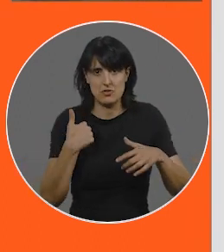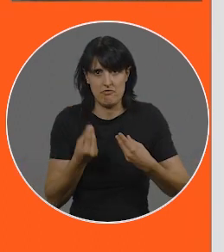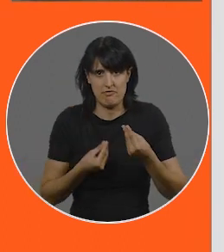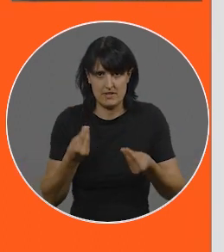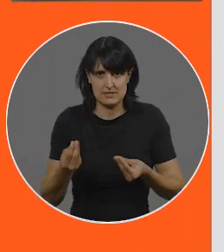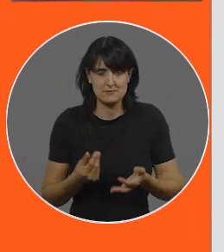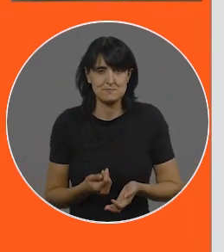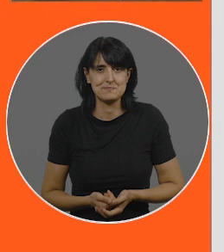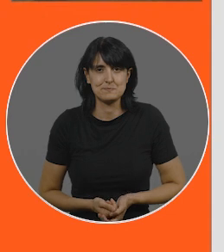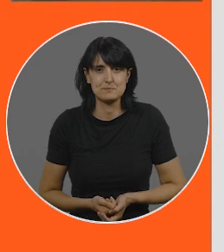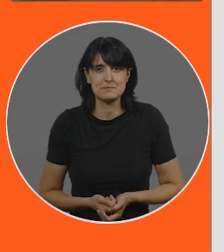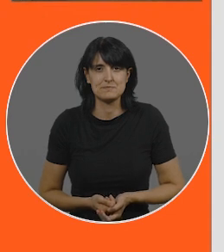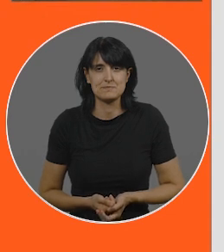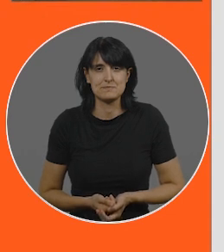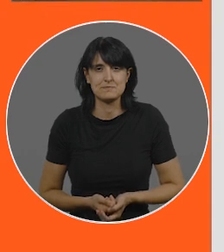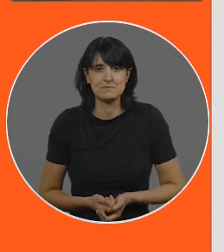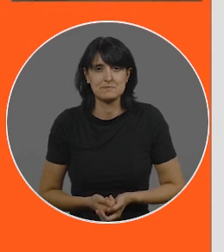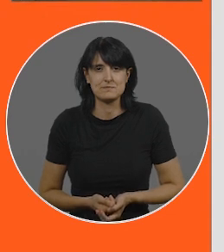així.